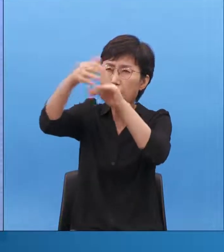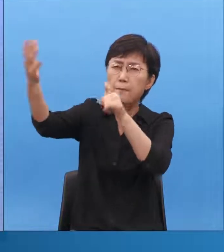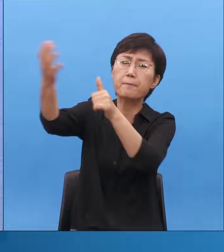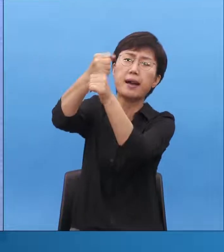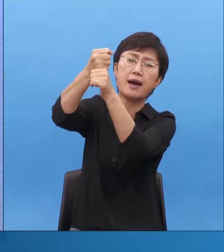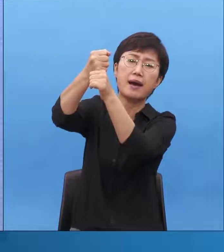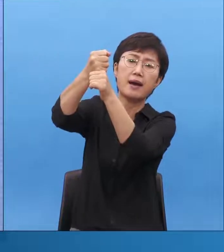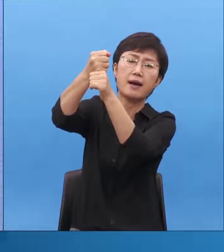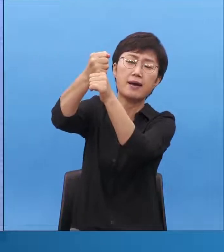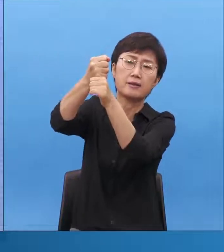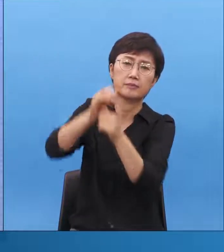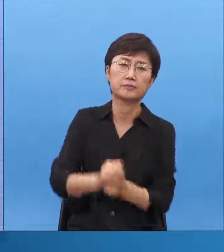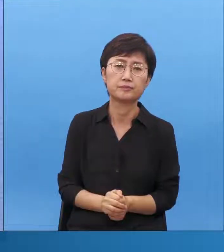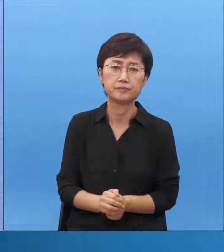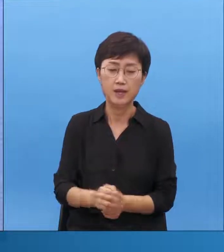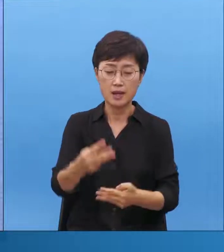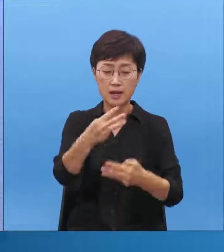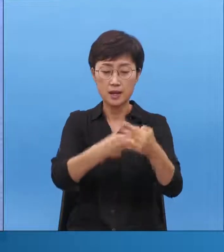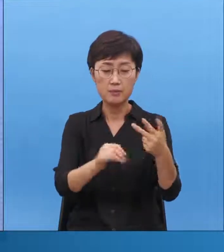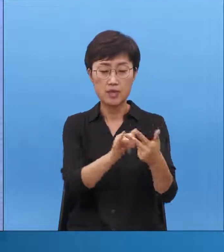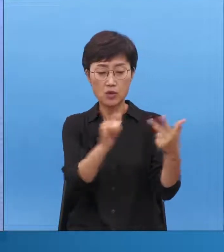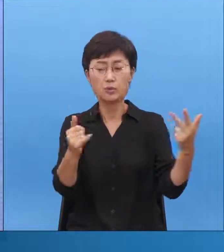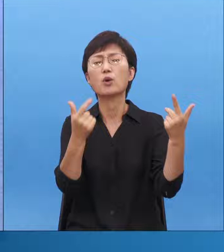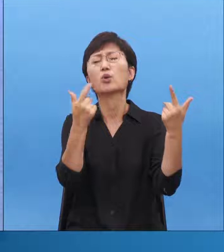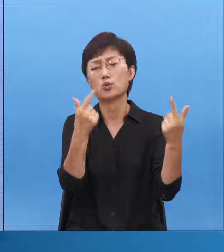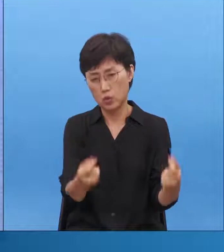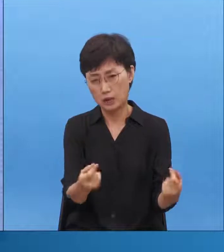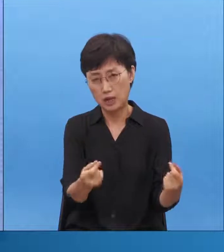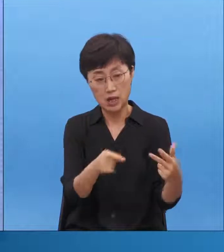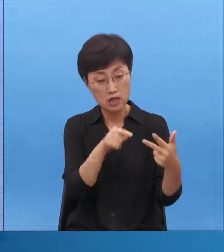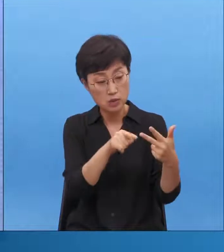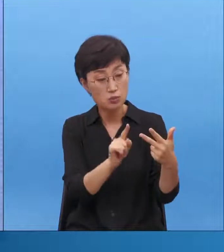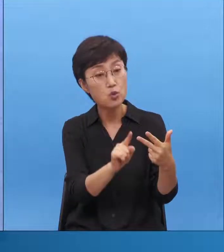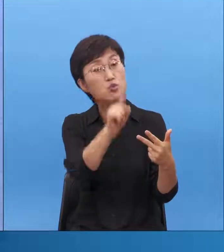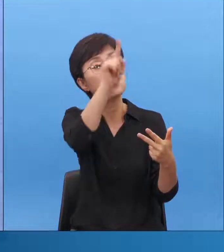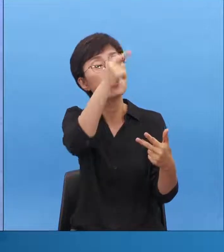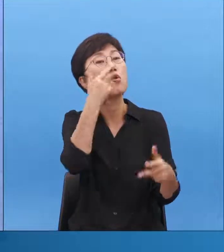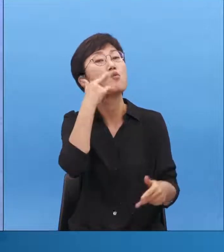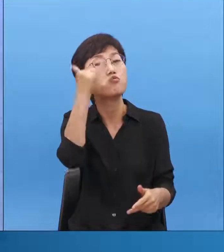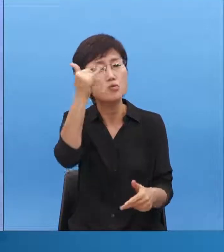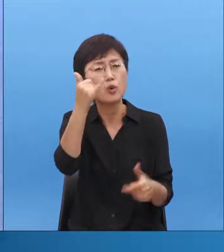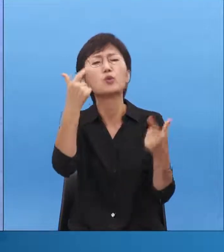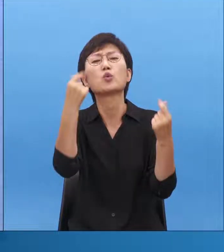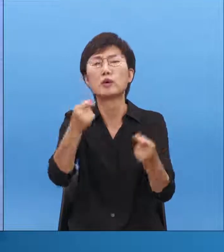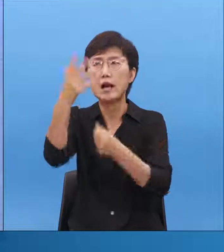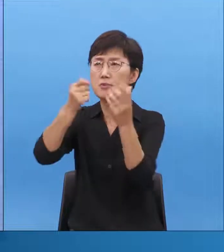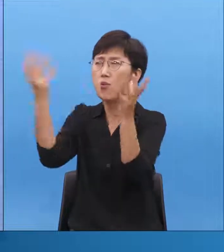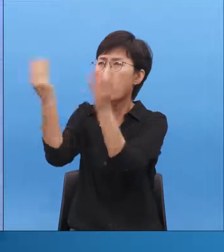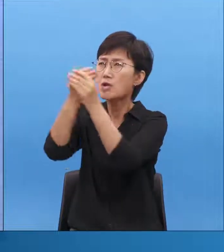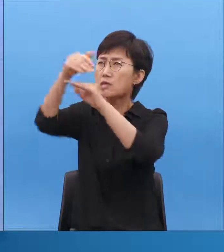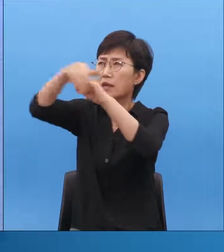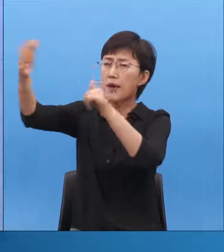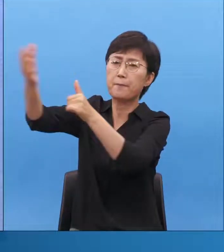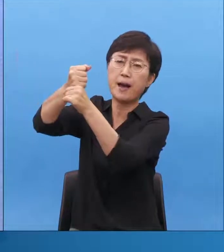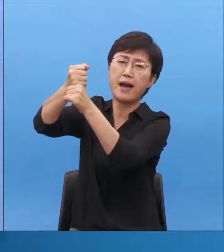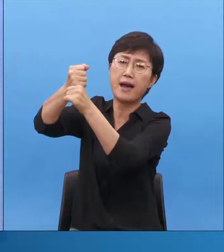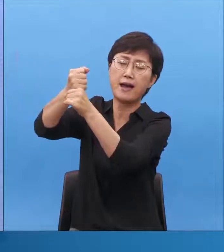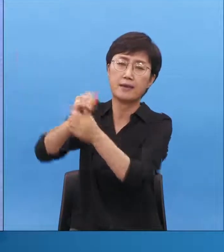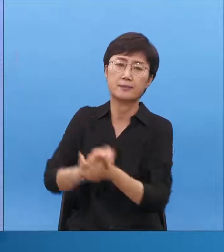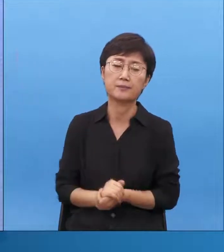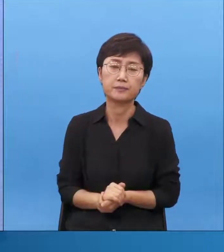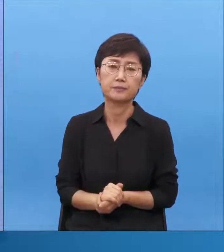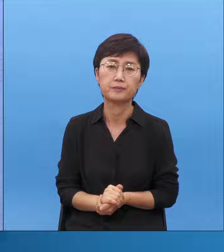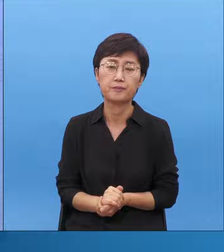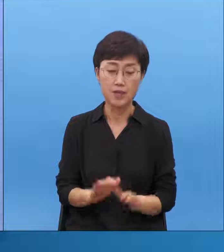is tremendously 렘드 important. 7명이 다 그래, 그 부모님들이 다 그랬어요. All the seven remnants did this. Even their parents did this. 심지어 전쟁이